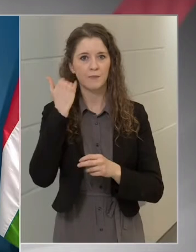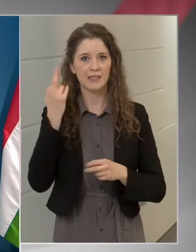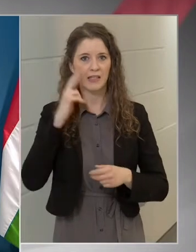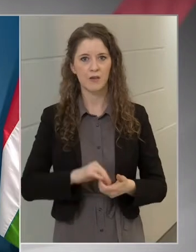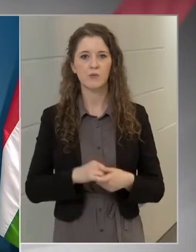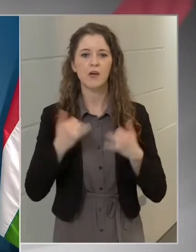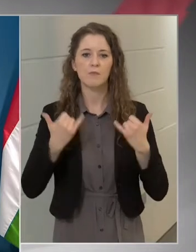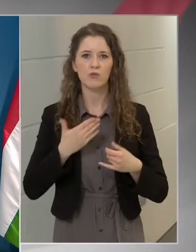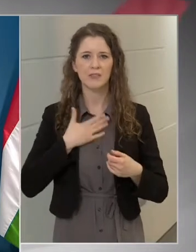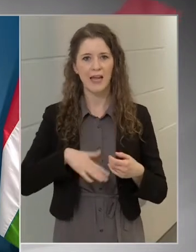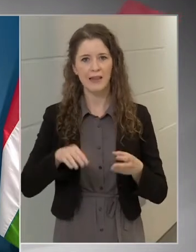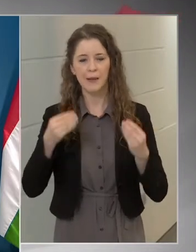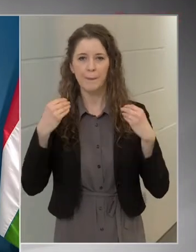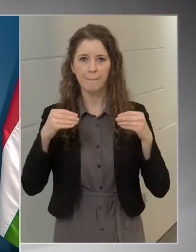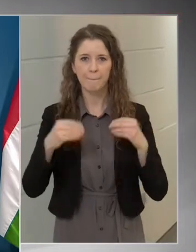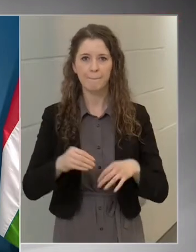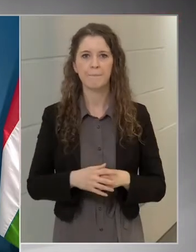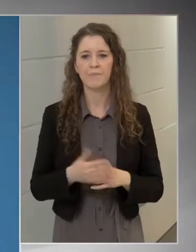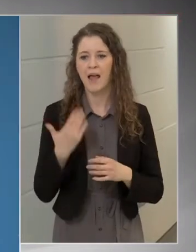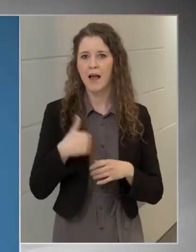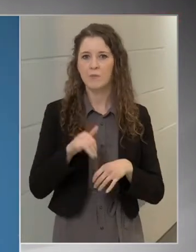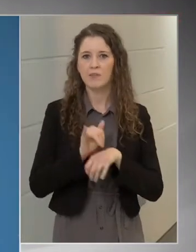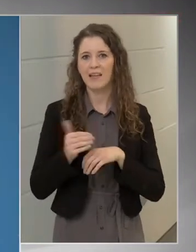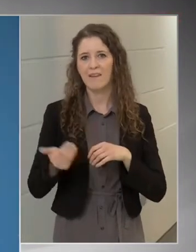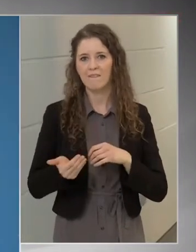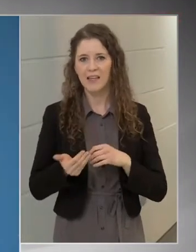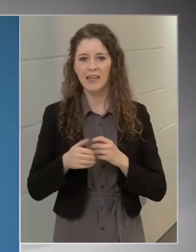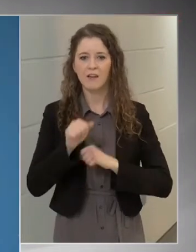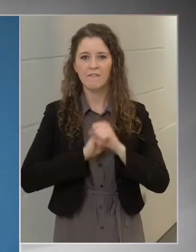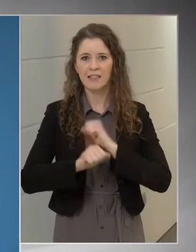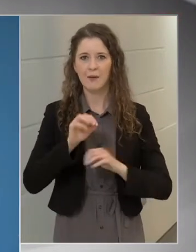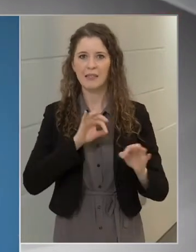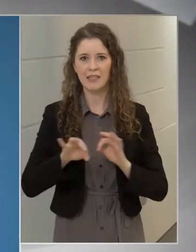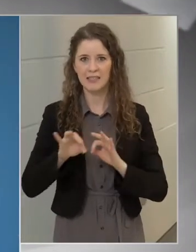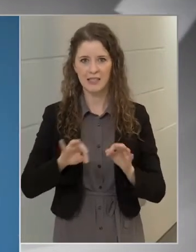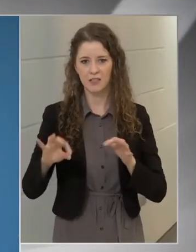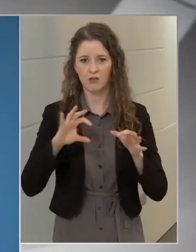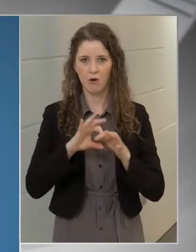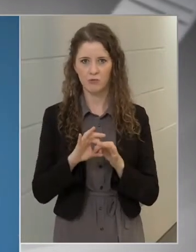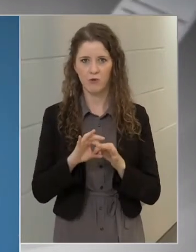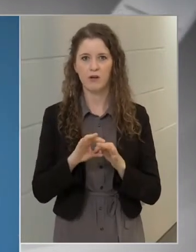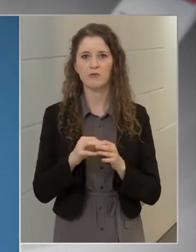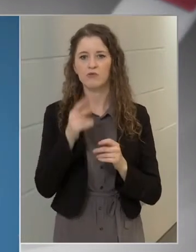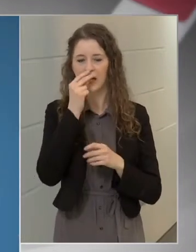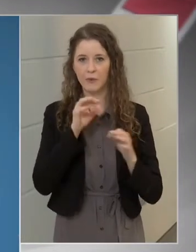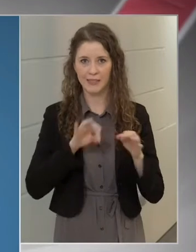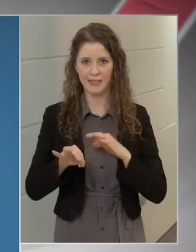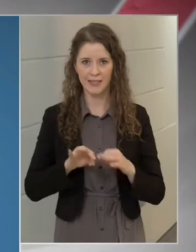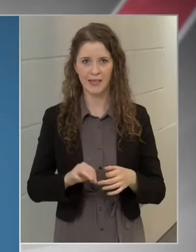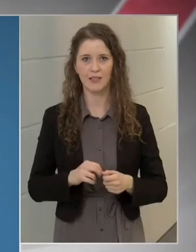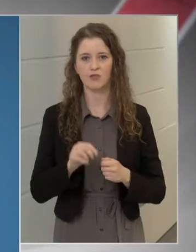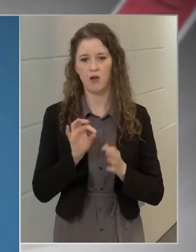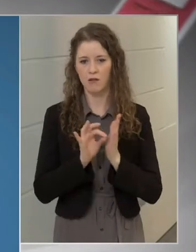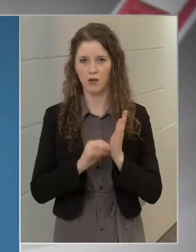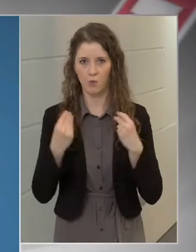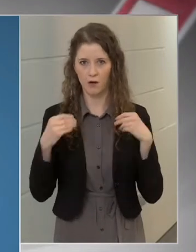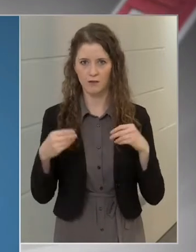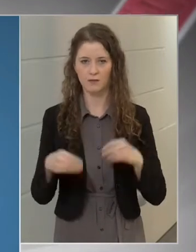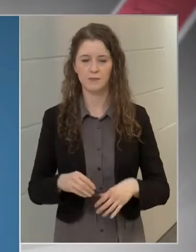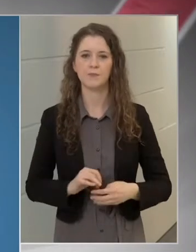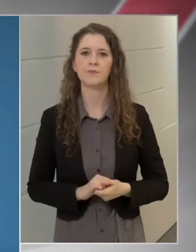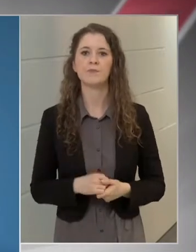Most ismertetem az elmúlt hétvégén a védelmi intézkedésekkel összefüggésben végrehajtott rendőri intézkedéseink adatait.